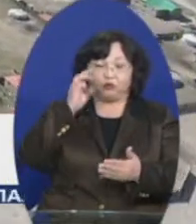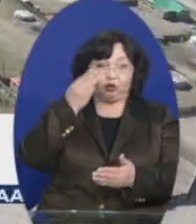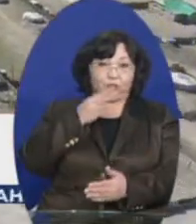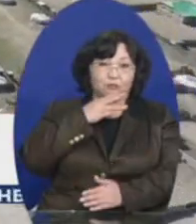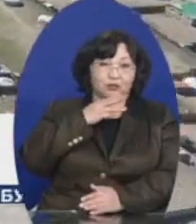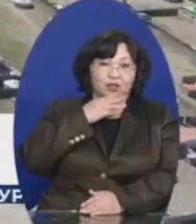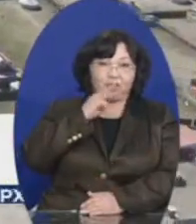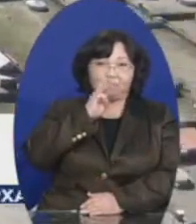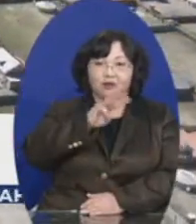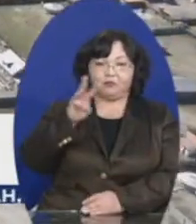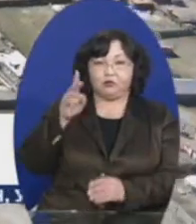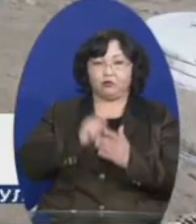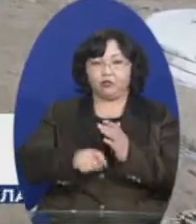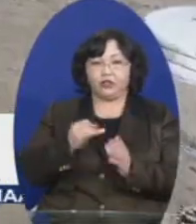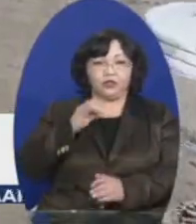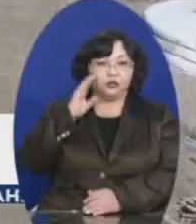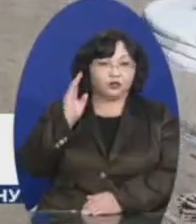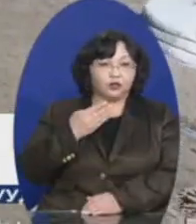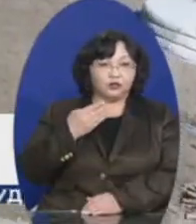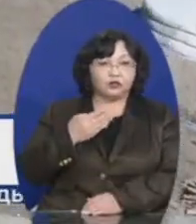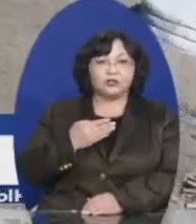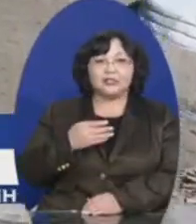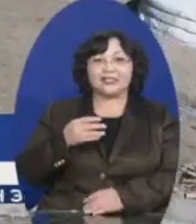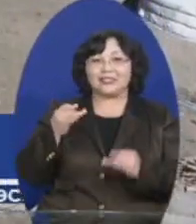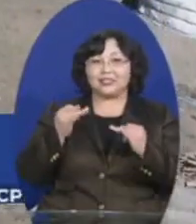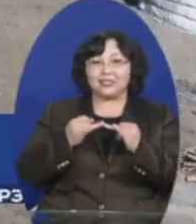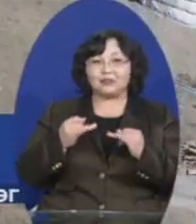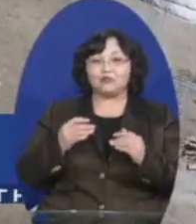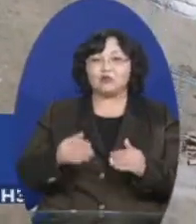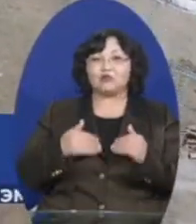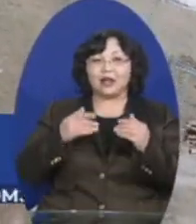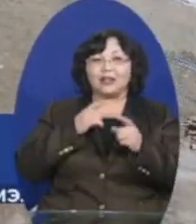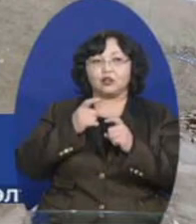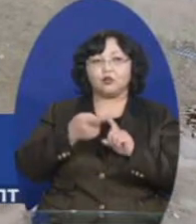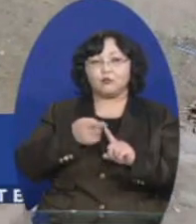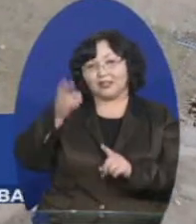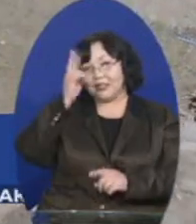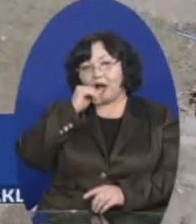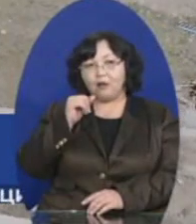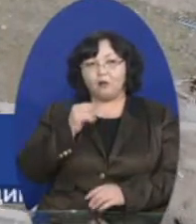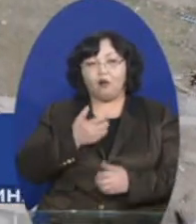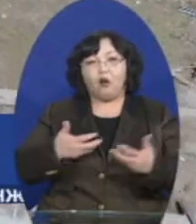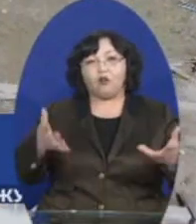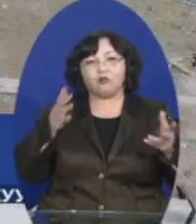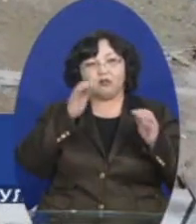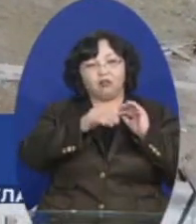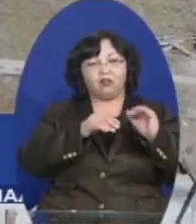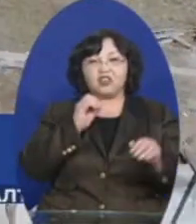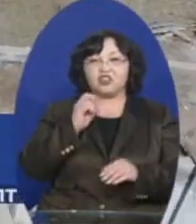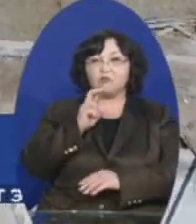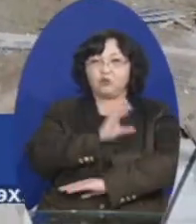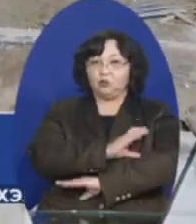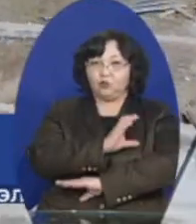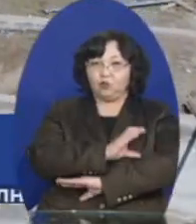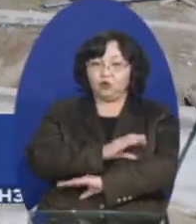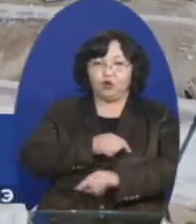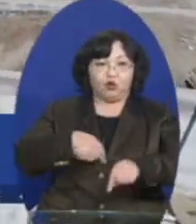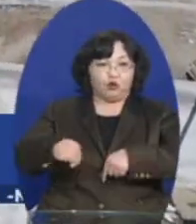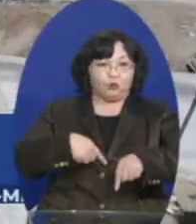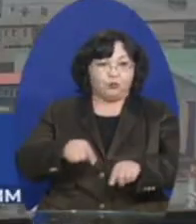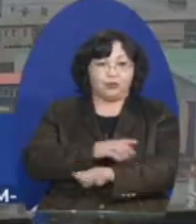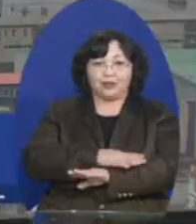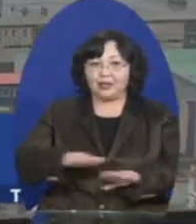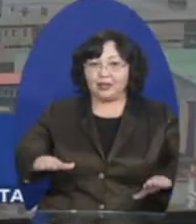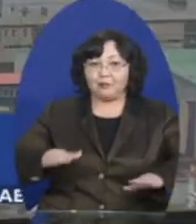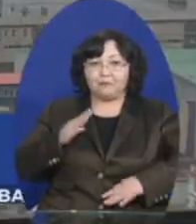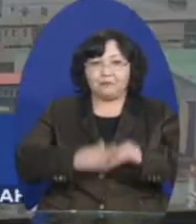тод байрлуулсан. Ингэснээр захин хөгжил харилцаа холбооны яам руу олон хүн хандсан байна. Жишээ нь ерөнхий олонлын сургуулиудын хөл өмгийн талбай дээр